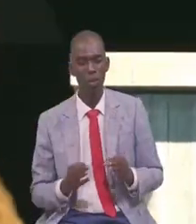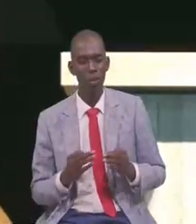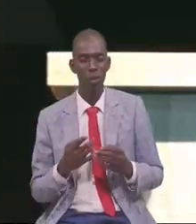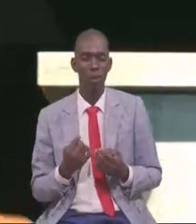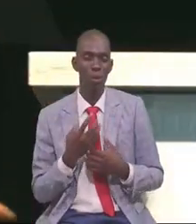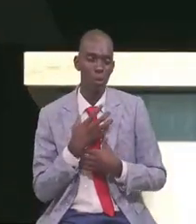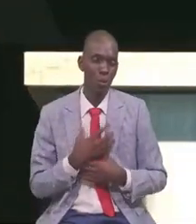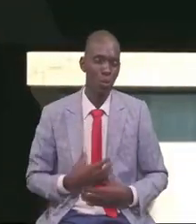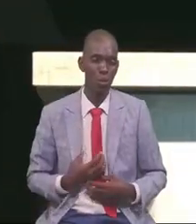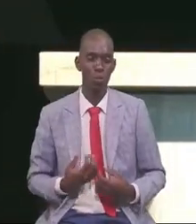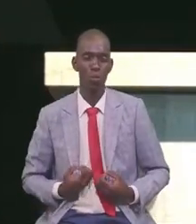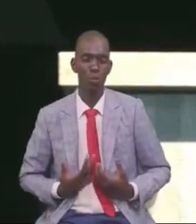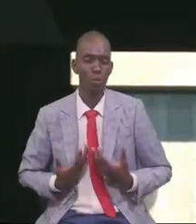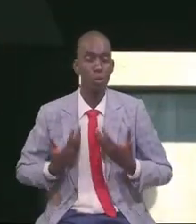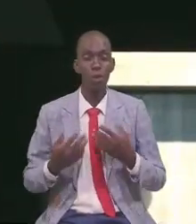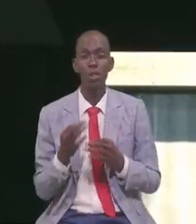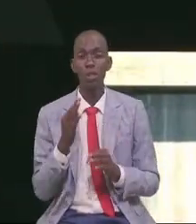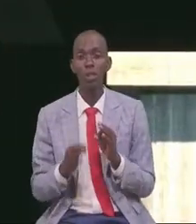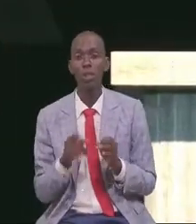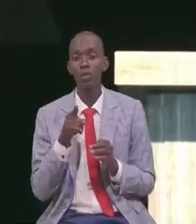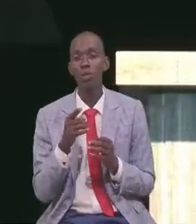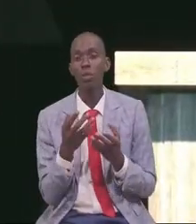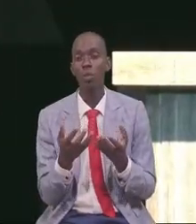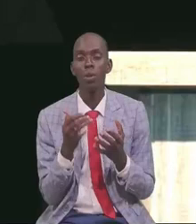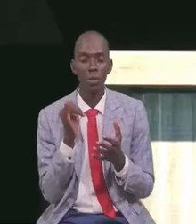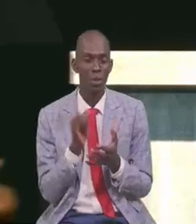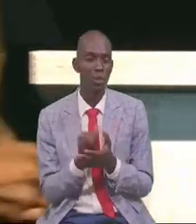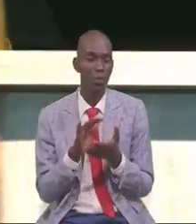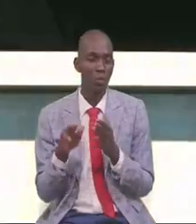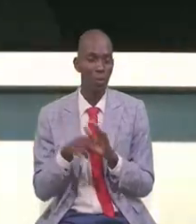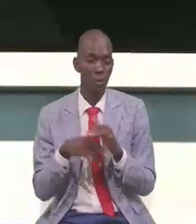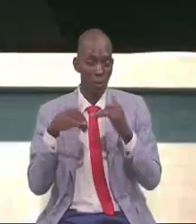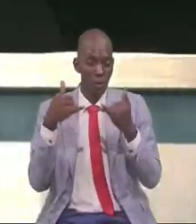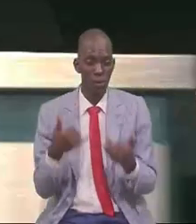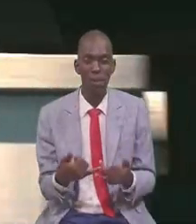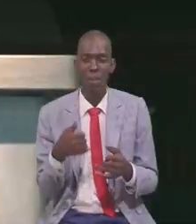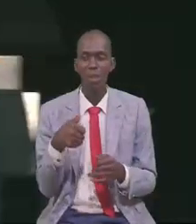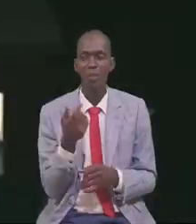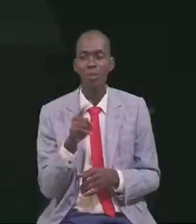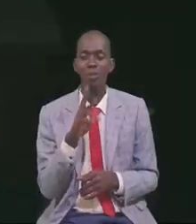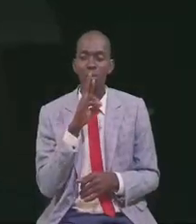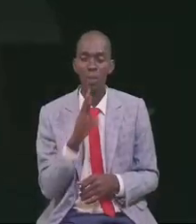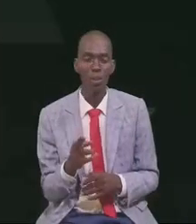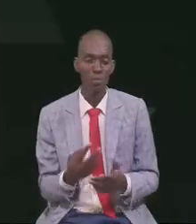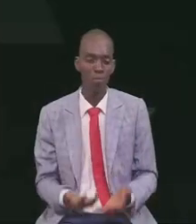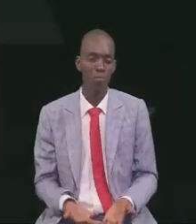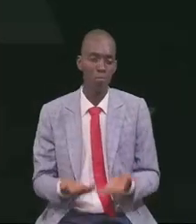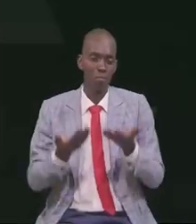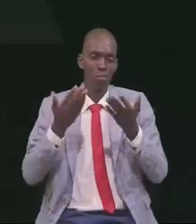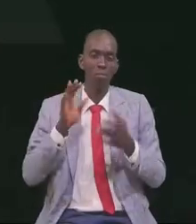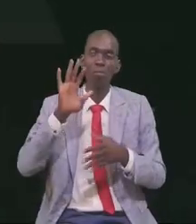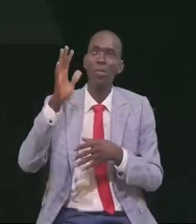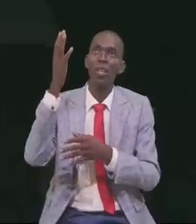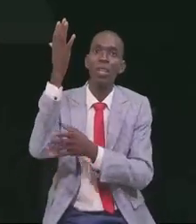désespérance. Tu veux ce pardon maintenant. N'importe où tu es, lève ta main, le